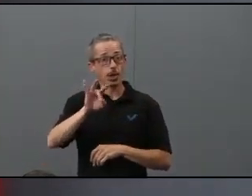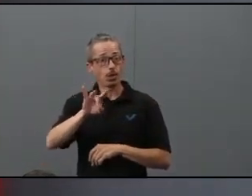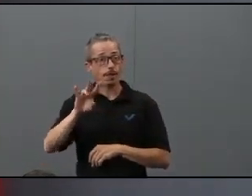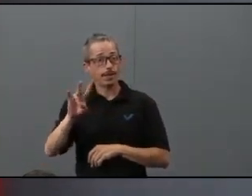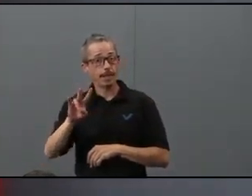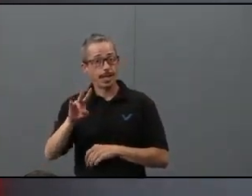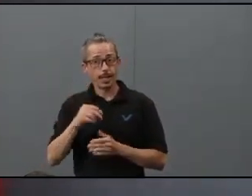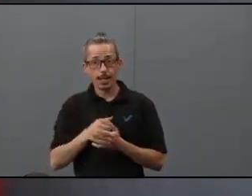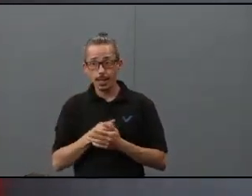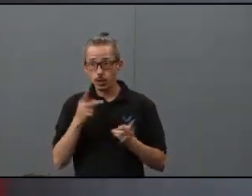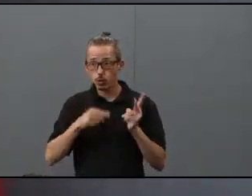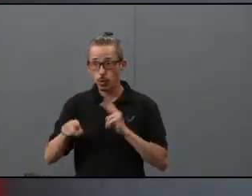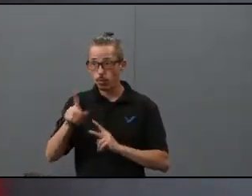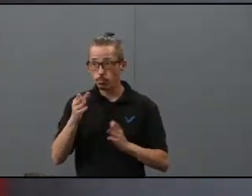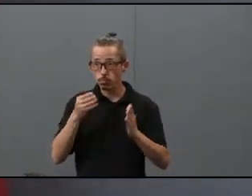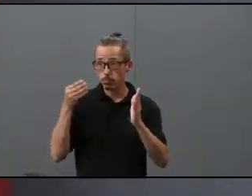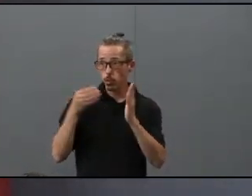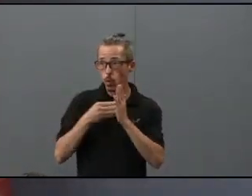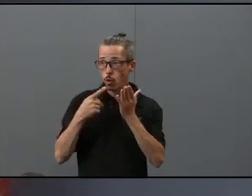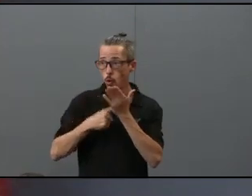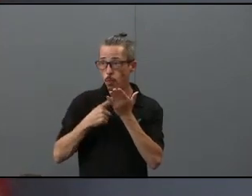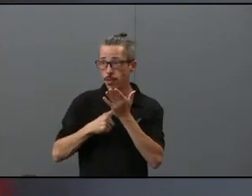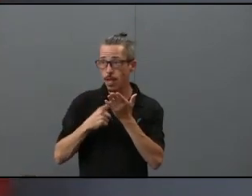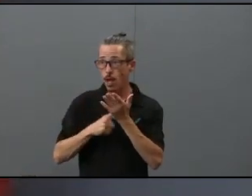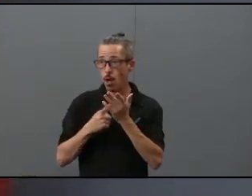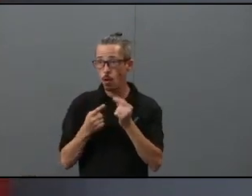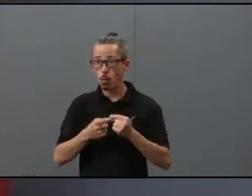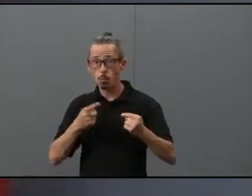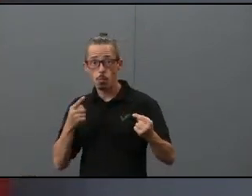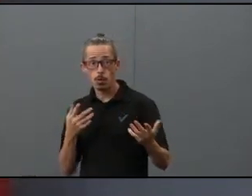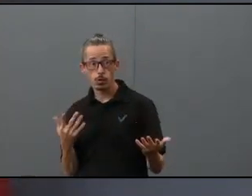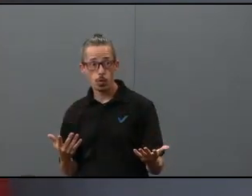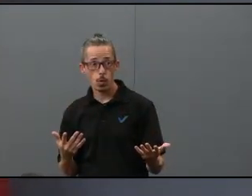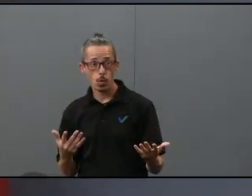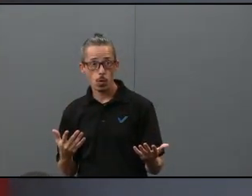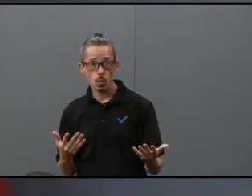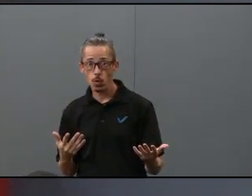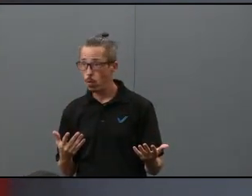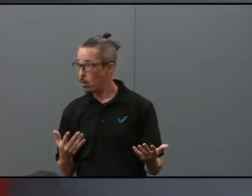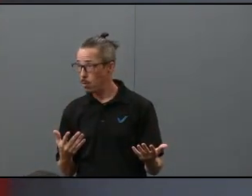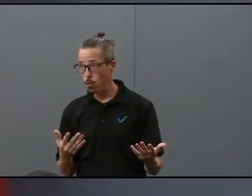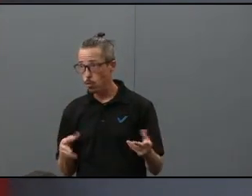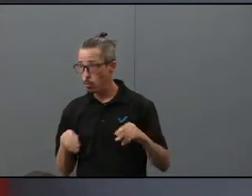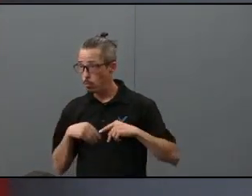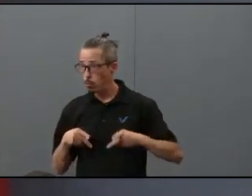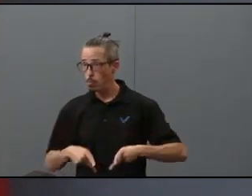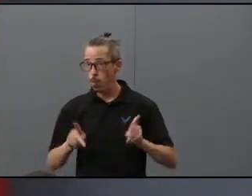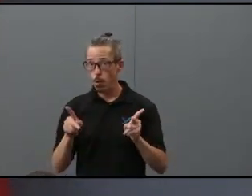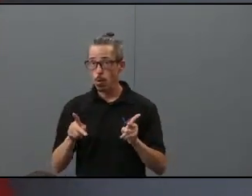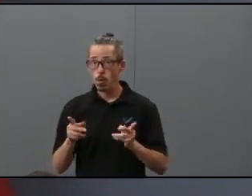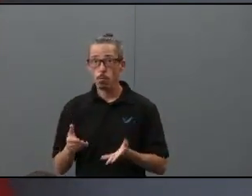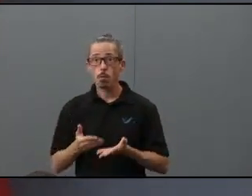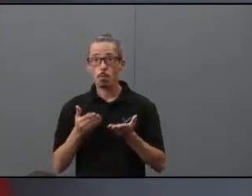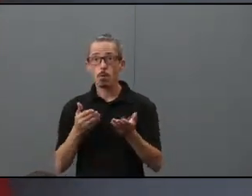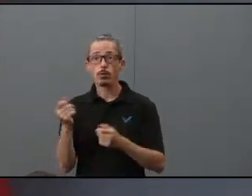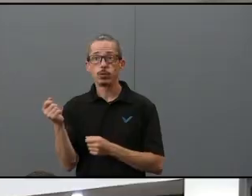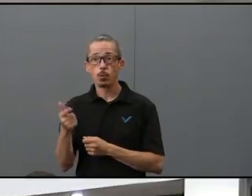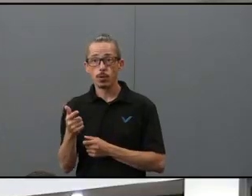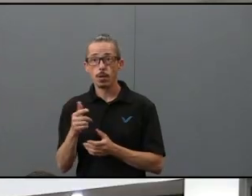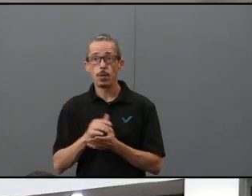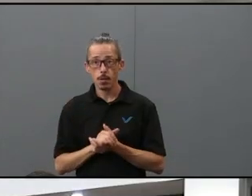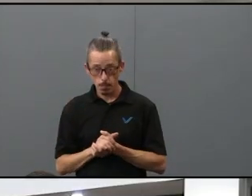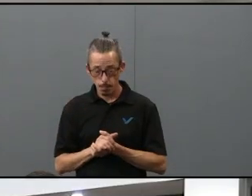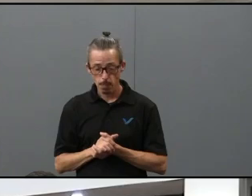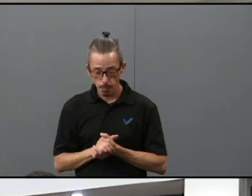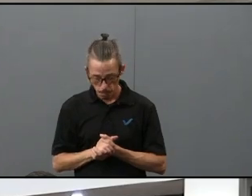est-ce qu'il y a un citoyen dans la salle qui a un commentaire opposition approbation non merci donc un proposeur un appuyur je propose